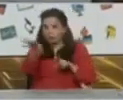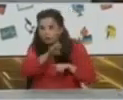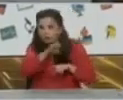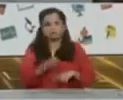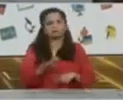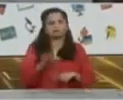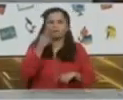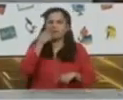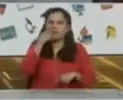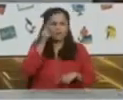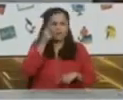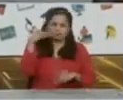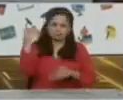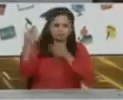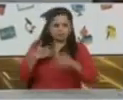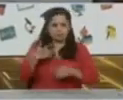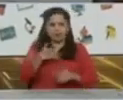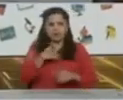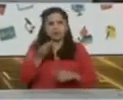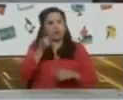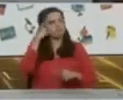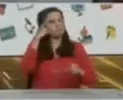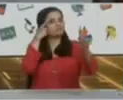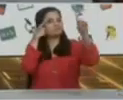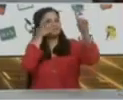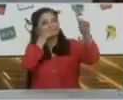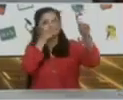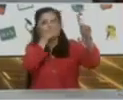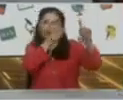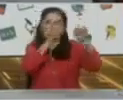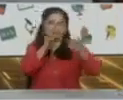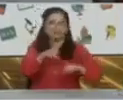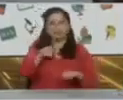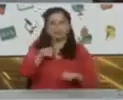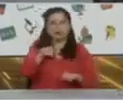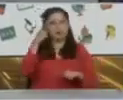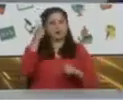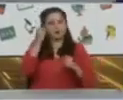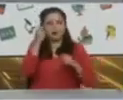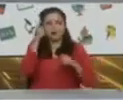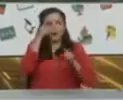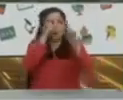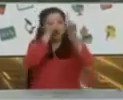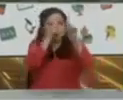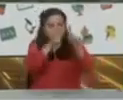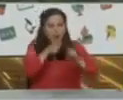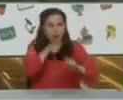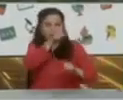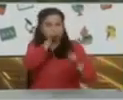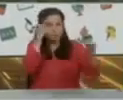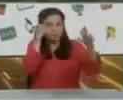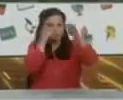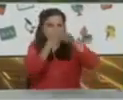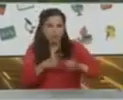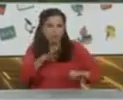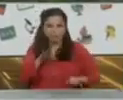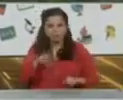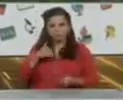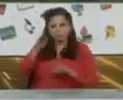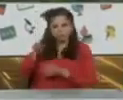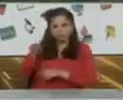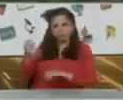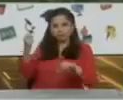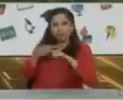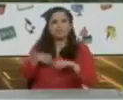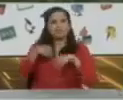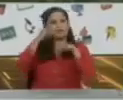में कुछ लक्ष्य तैयार कर लेते हैं, कुछ पैरामीटर बना लेते हैं और कुछ सपने भी